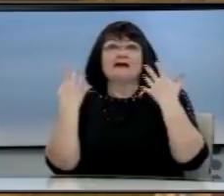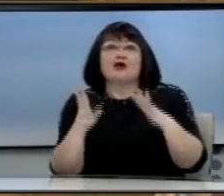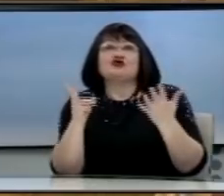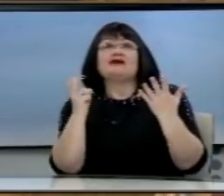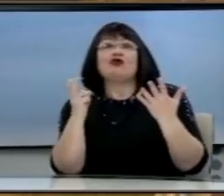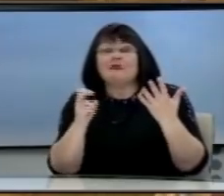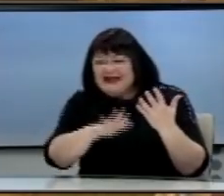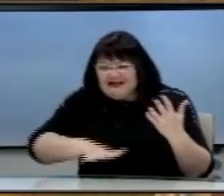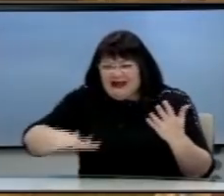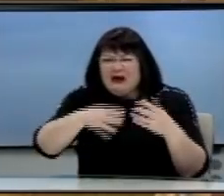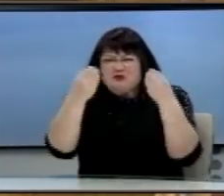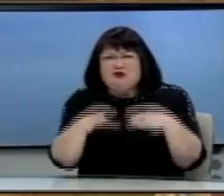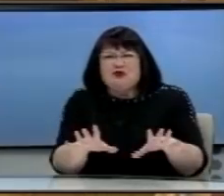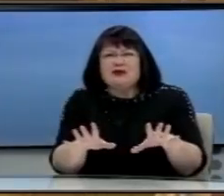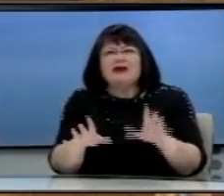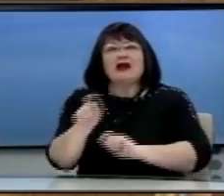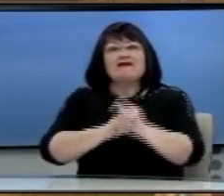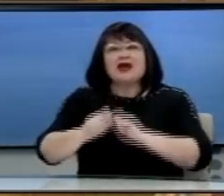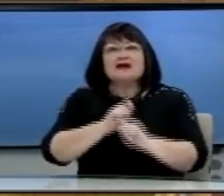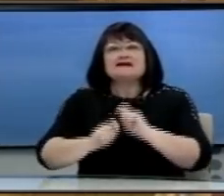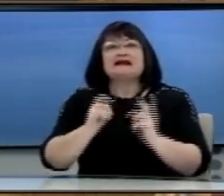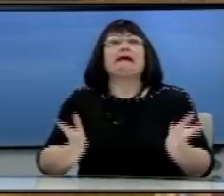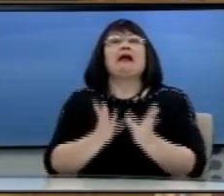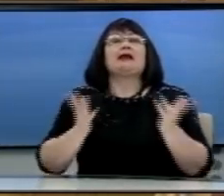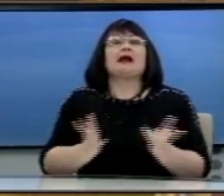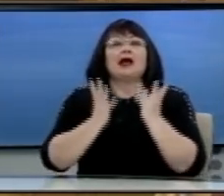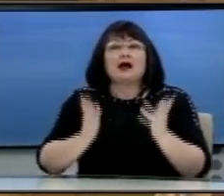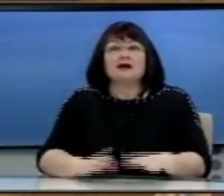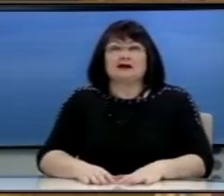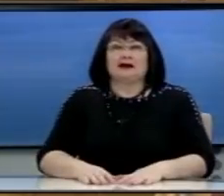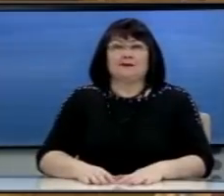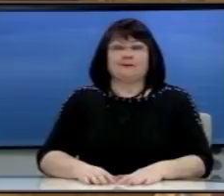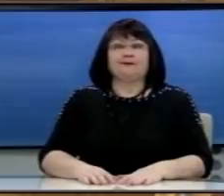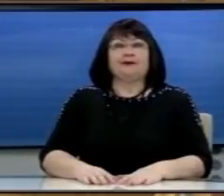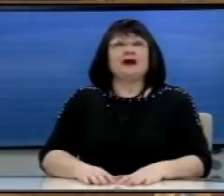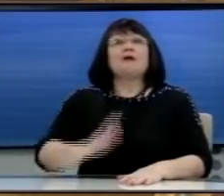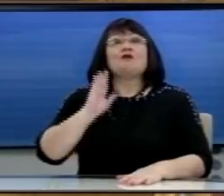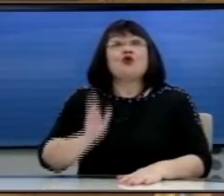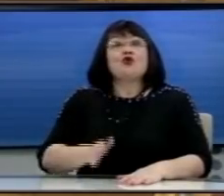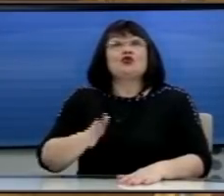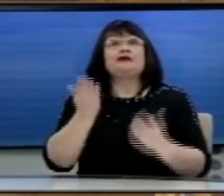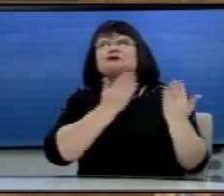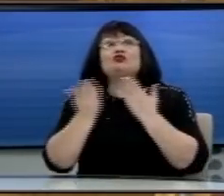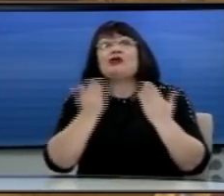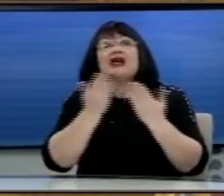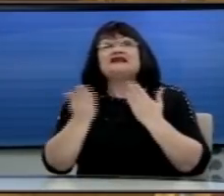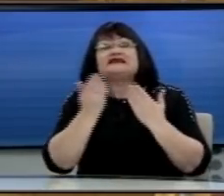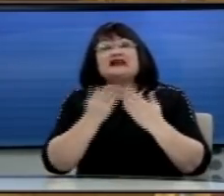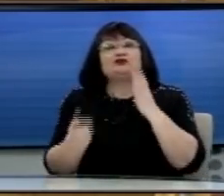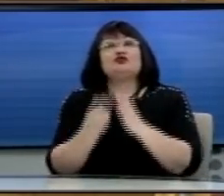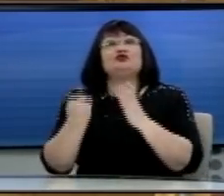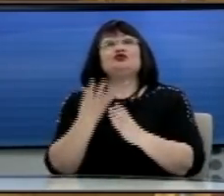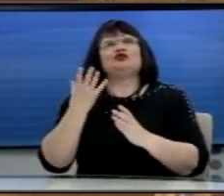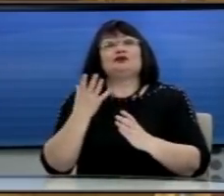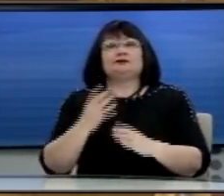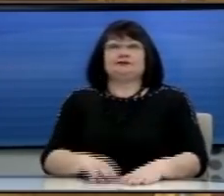1970, με τον οποίο υποτίθεται αποκτούν σύγχρονες δεξιότητες οι σπουδαστές σήμερα? Έχει